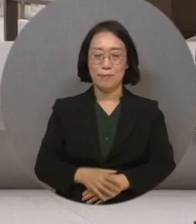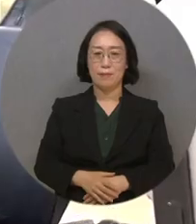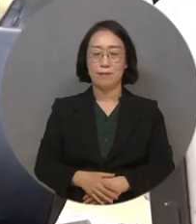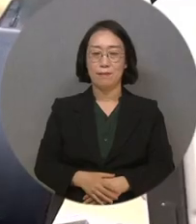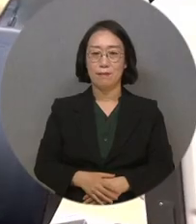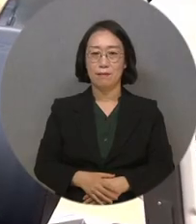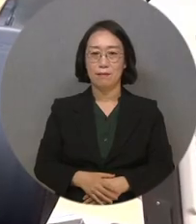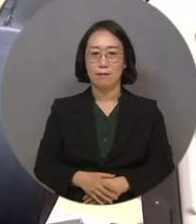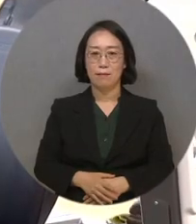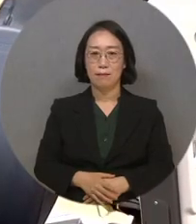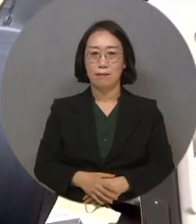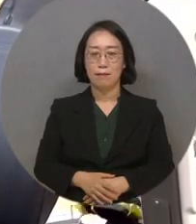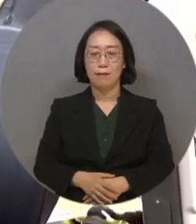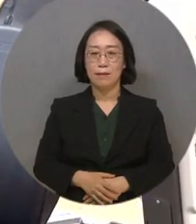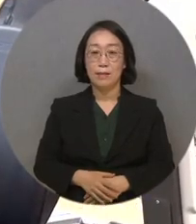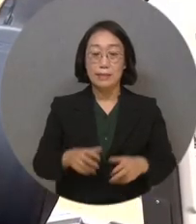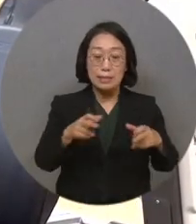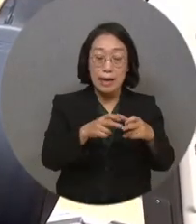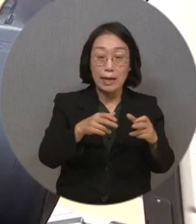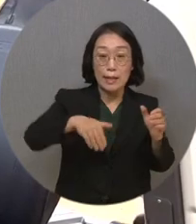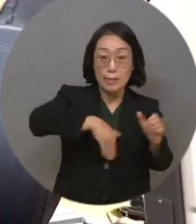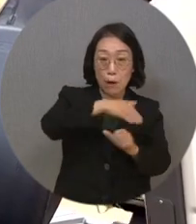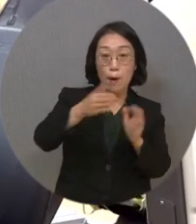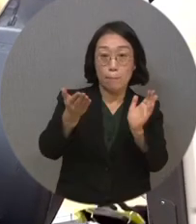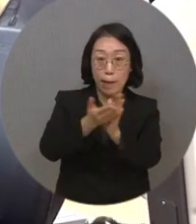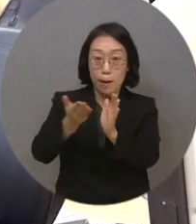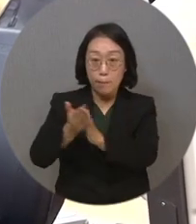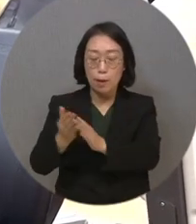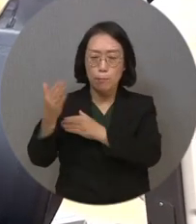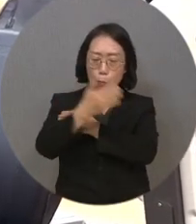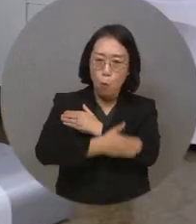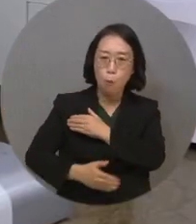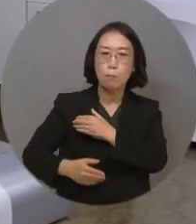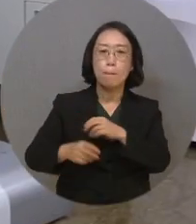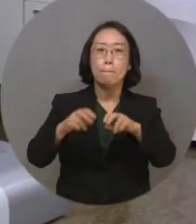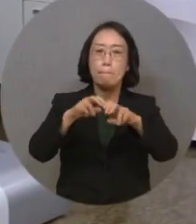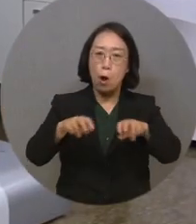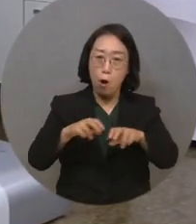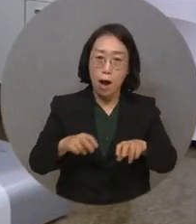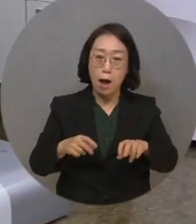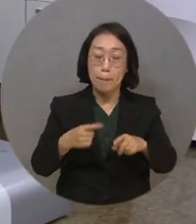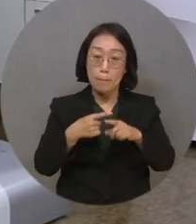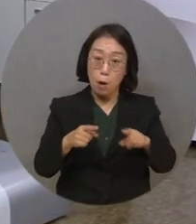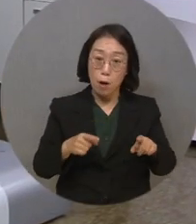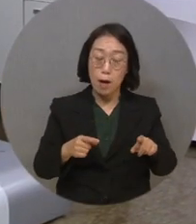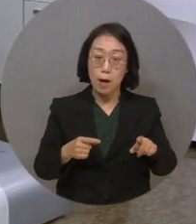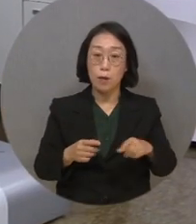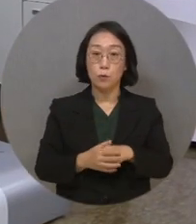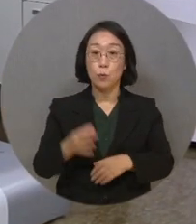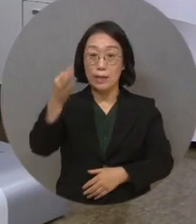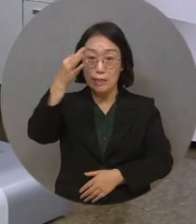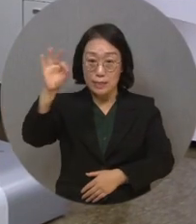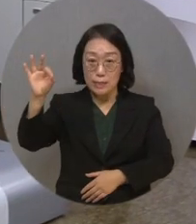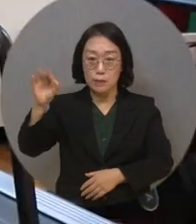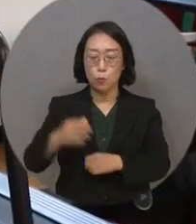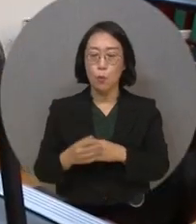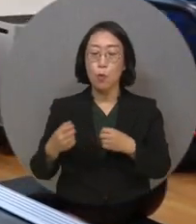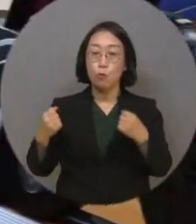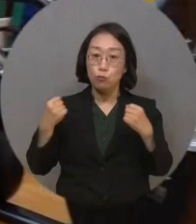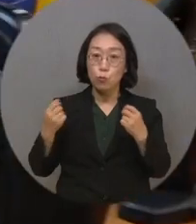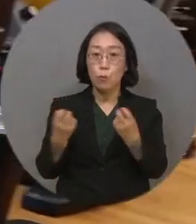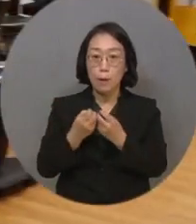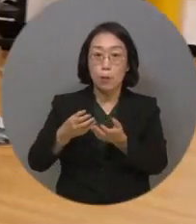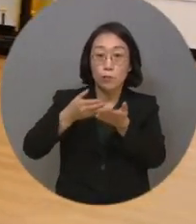설계됐습니다시는 지난달 장애 유형별 체력 검사 체력 측정 평가 장애 특성에 적합한 운동 처방을 수행하는